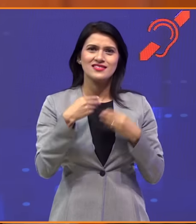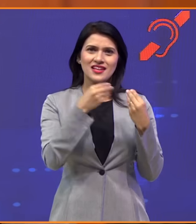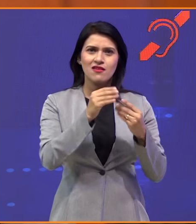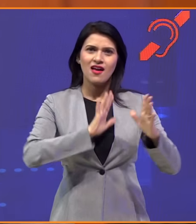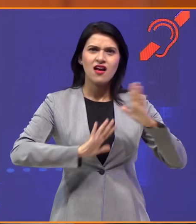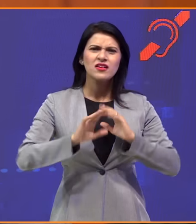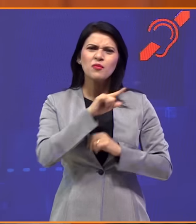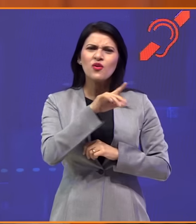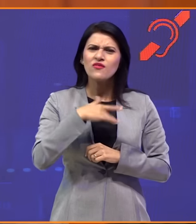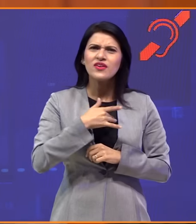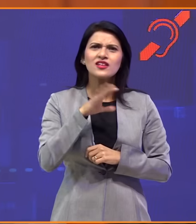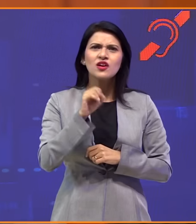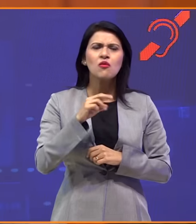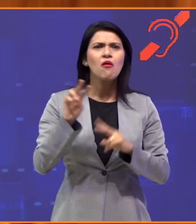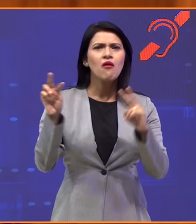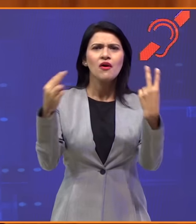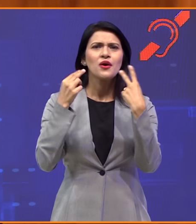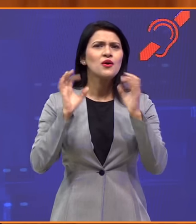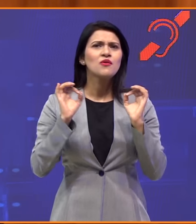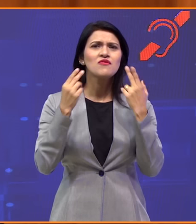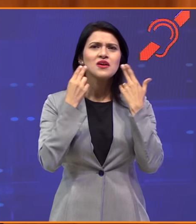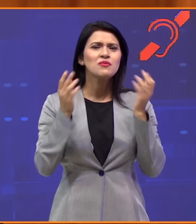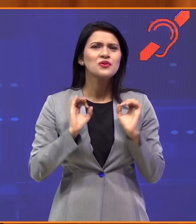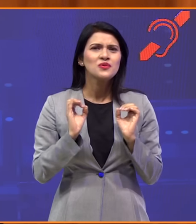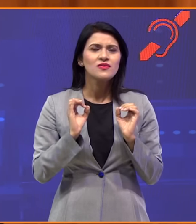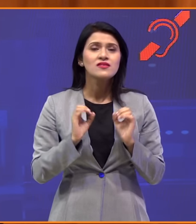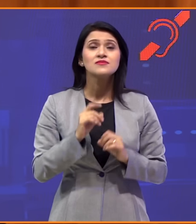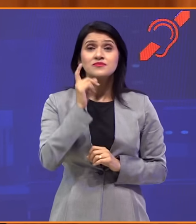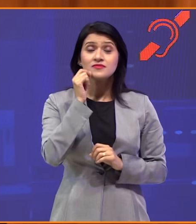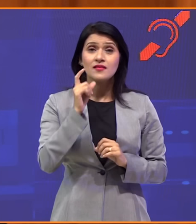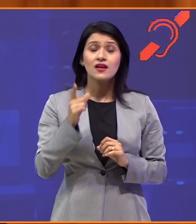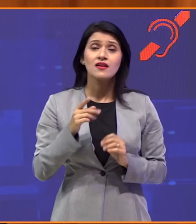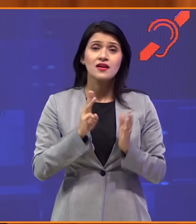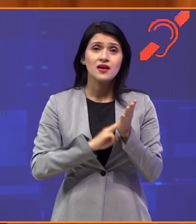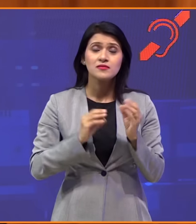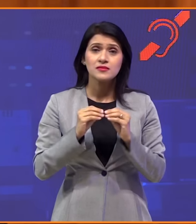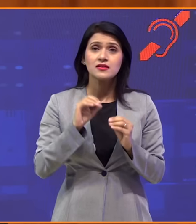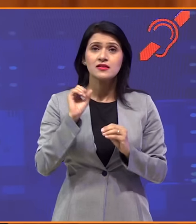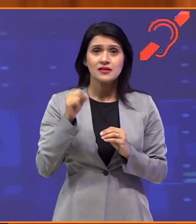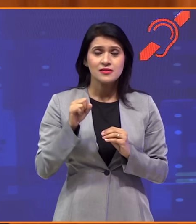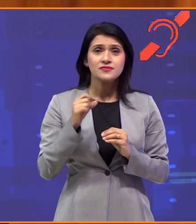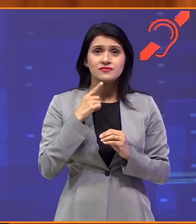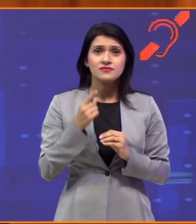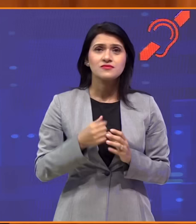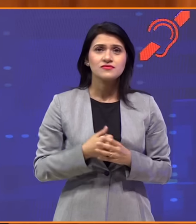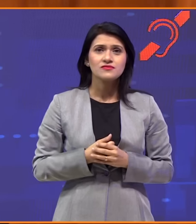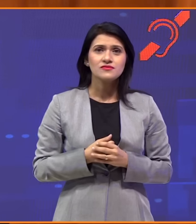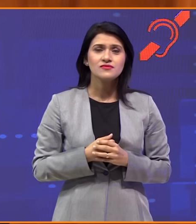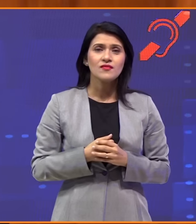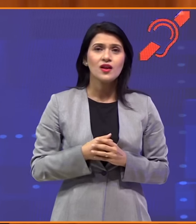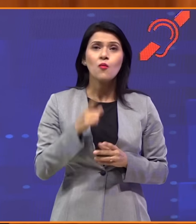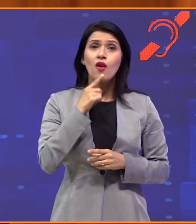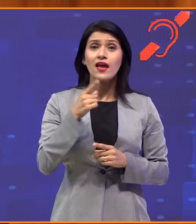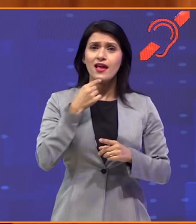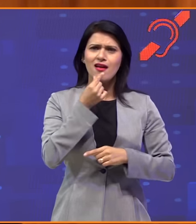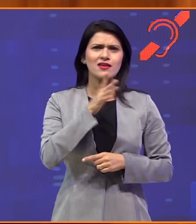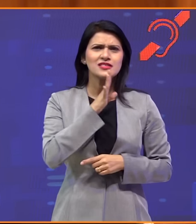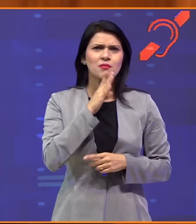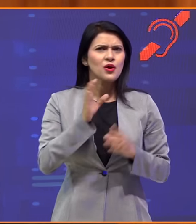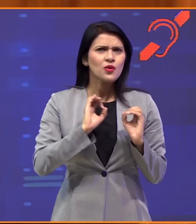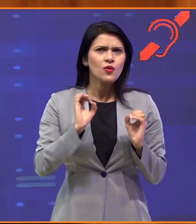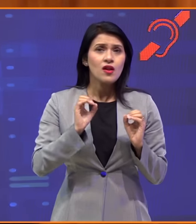एक्टिंग चली नहीं किसी ने नोटिस नहीं किया उस समय ऐसा था कि अगर आप डायलॉग नहीं बोल रहे हैं इसका मतलब इससे अच्छा है कि आप